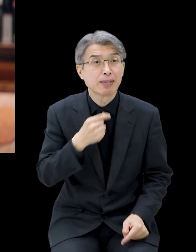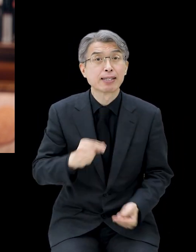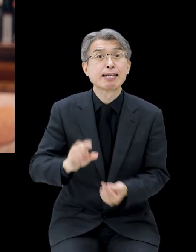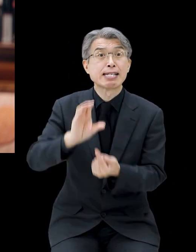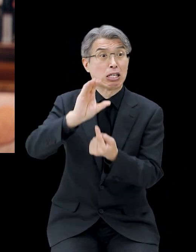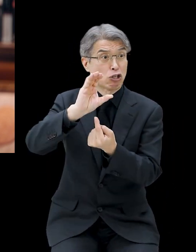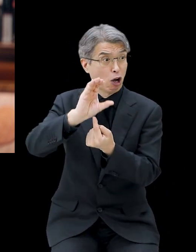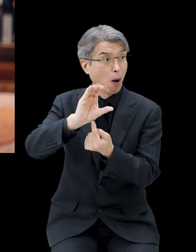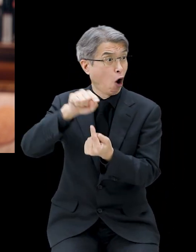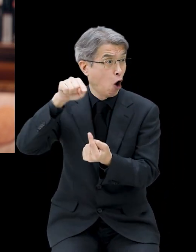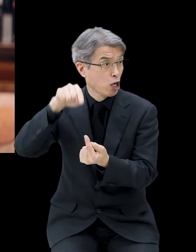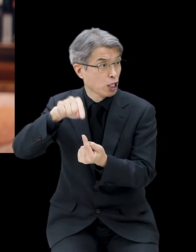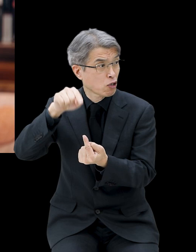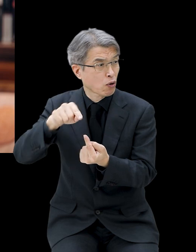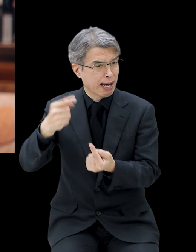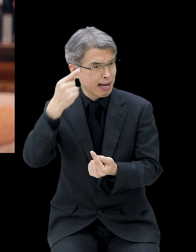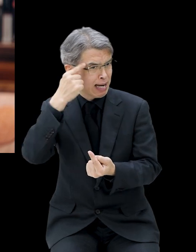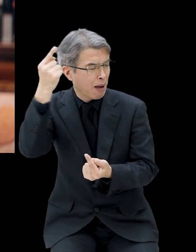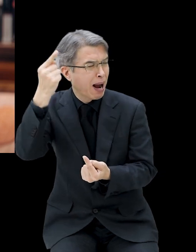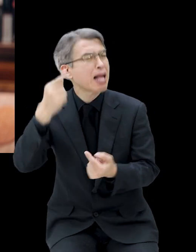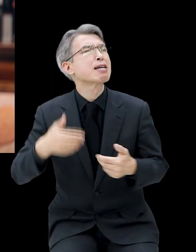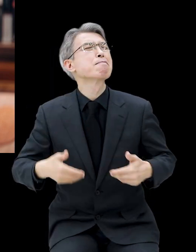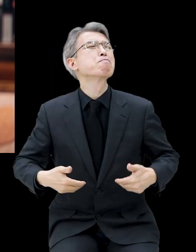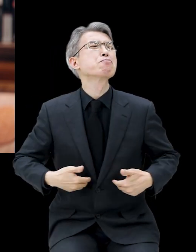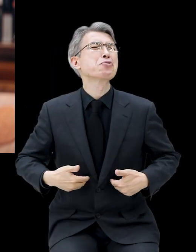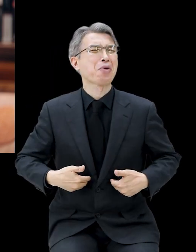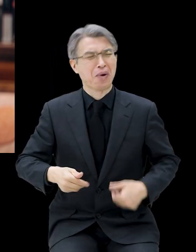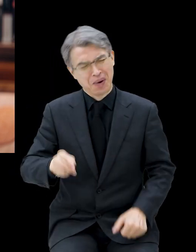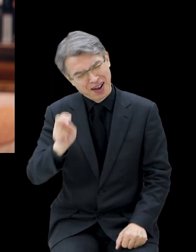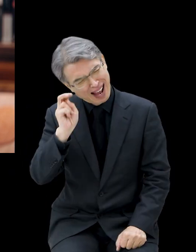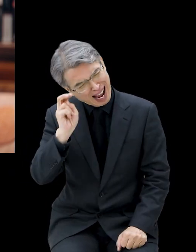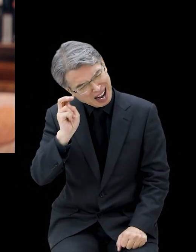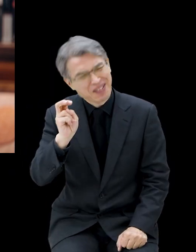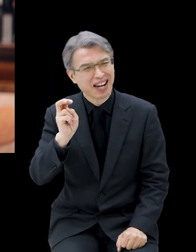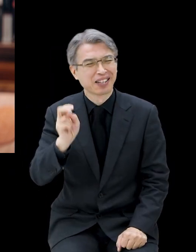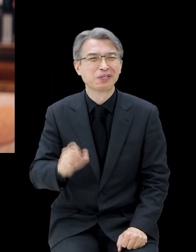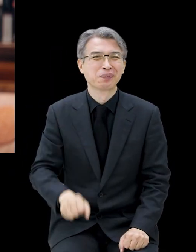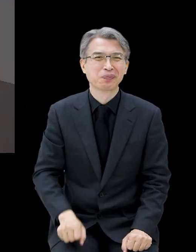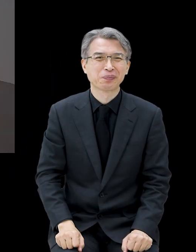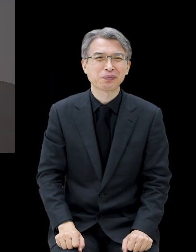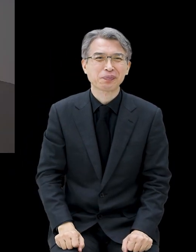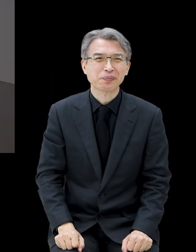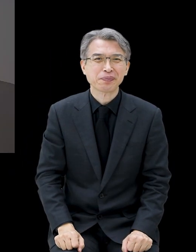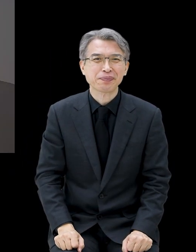서버 쪽에 개발자가 하지 않을까 이렇게 생각이 듭니다.